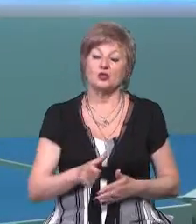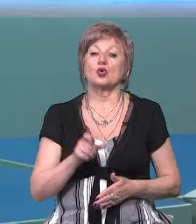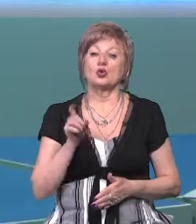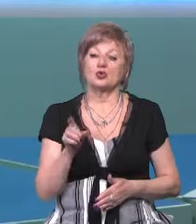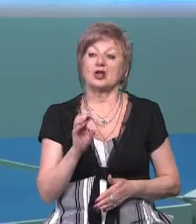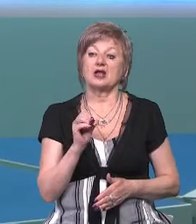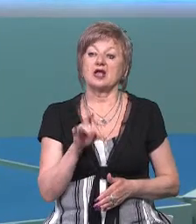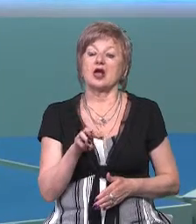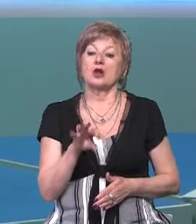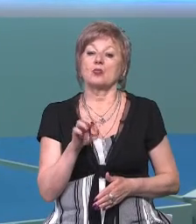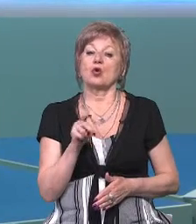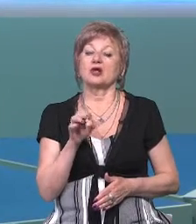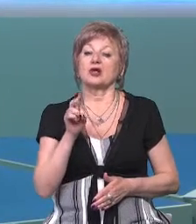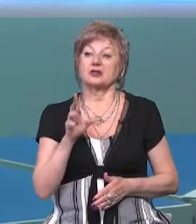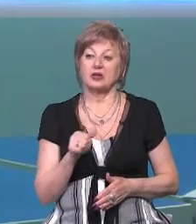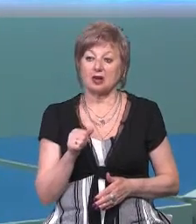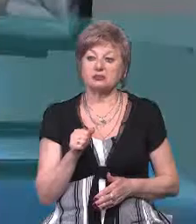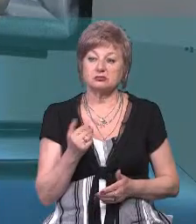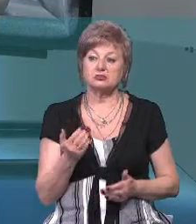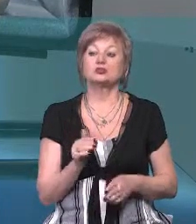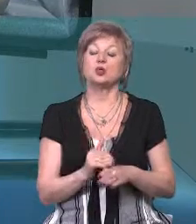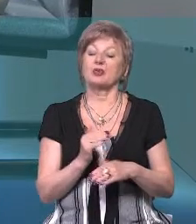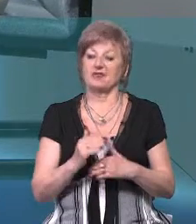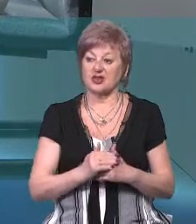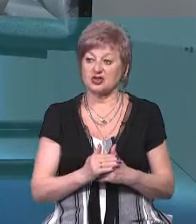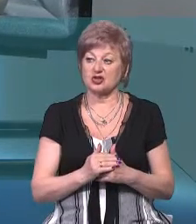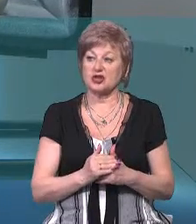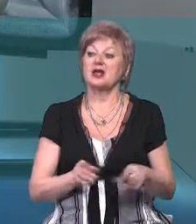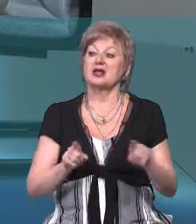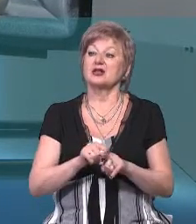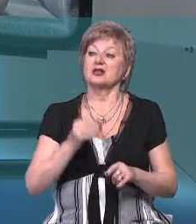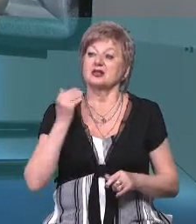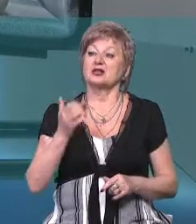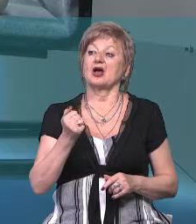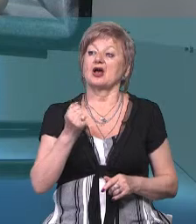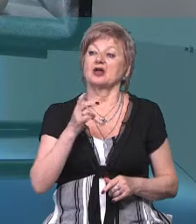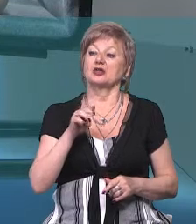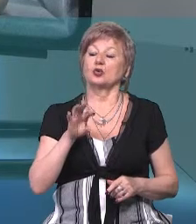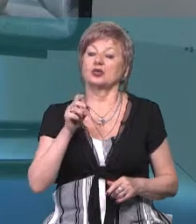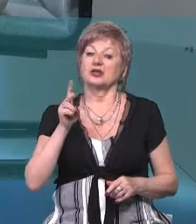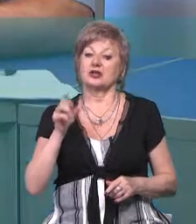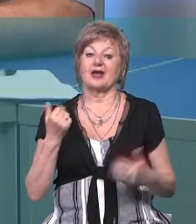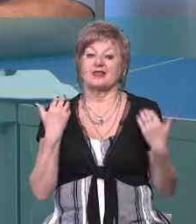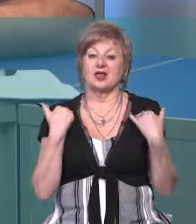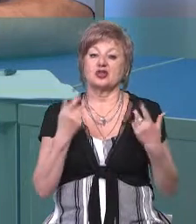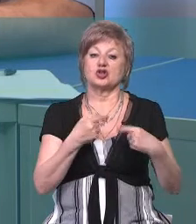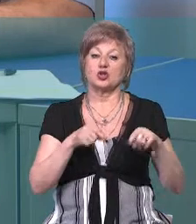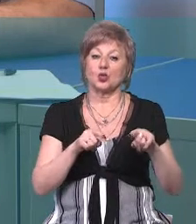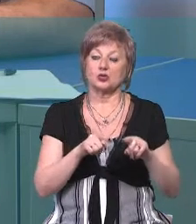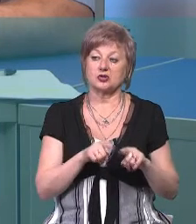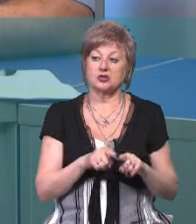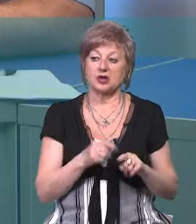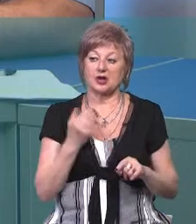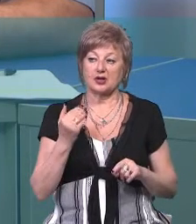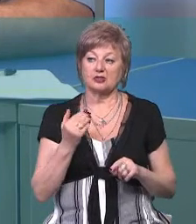Тетяну Ярмохіну. Добрий вечір, пані Тетяно. Добрий вечір. А також Володимира Антонцева, начальника відділу регіонального